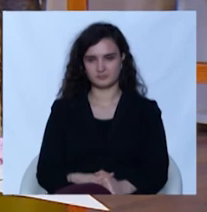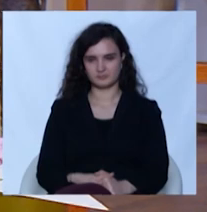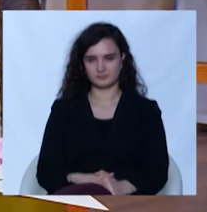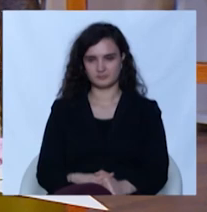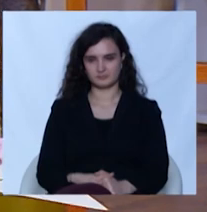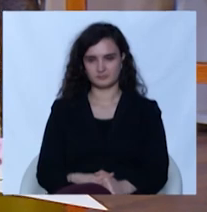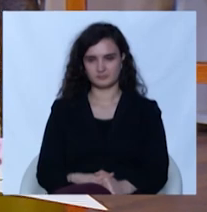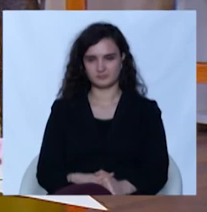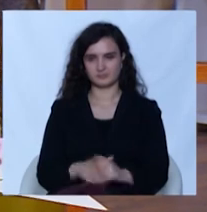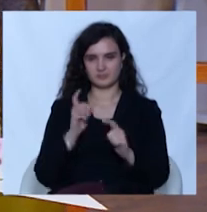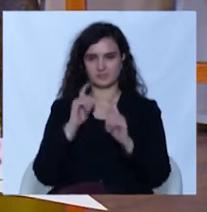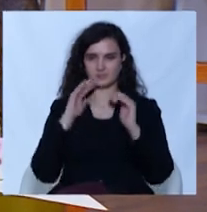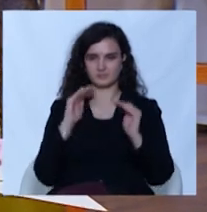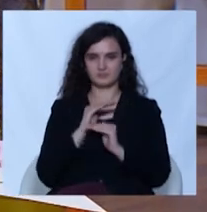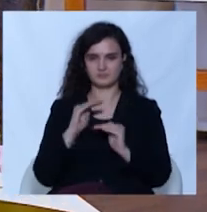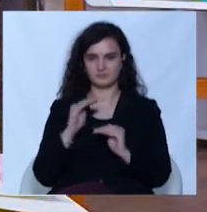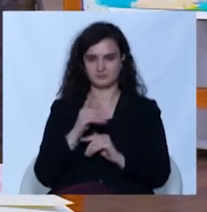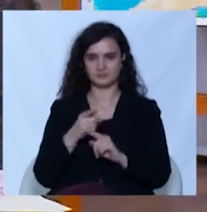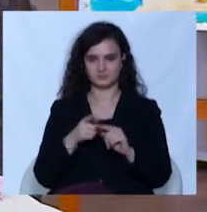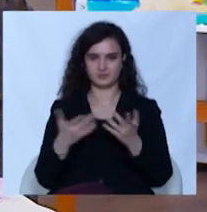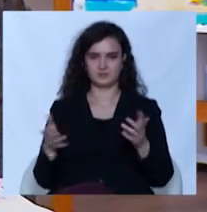ოპა, ოპა, ოპა, ოპა. ესეც ასე.